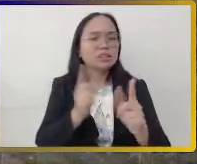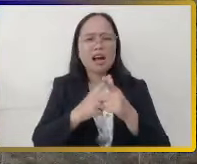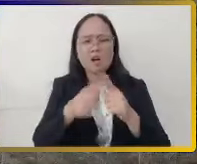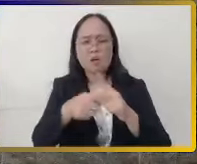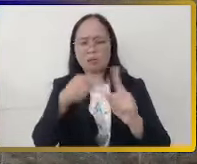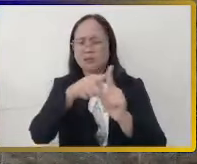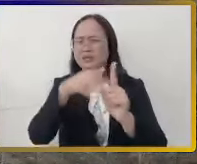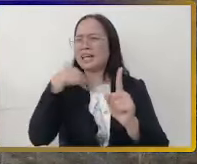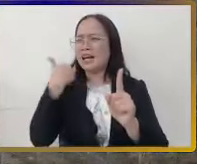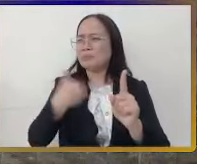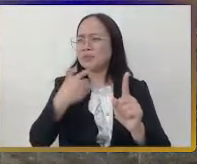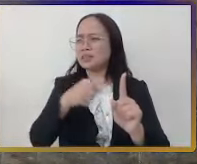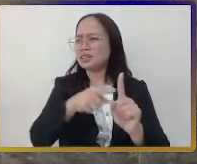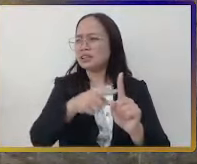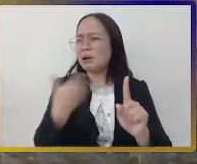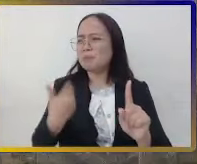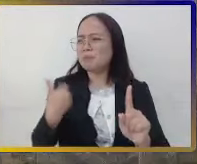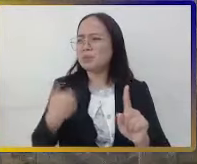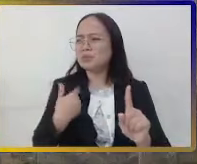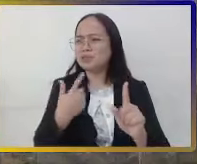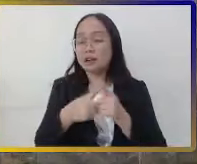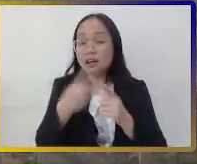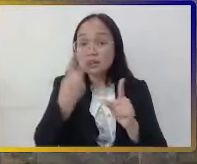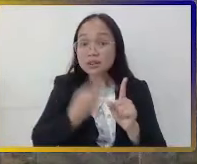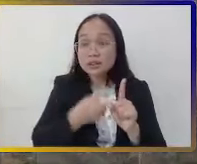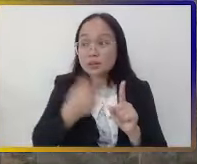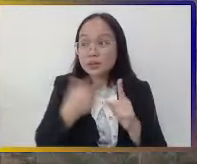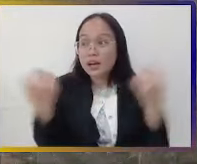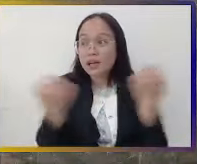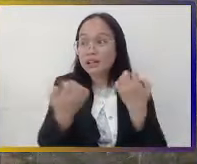Gusgusing ka pa. Tingnan mo kalaban mo.